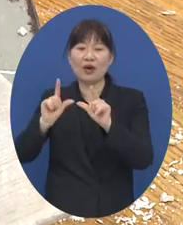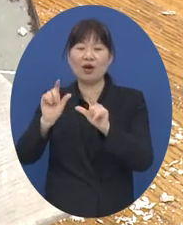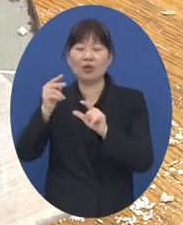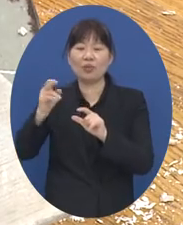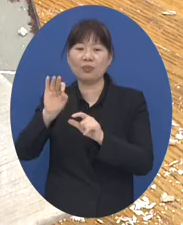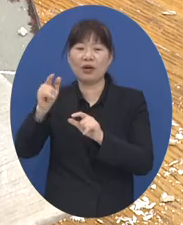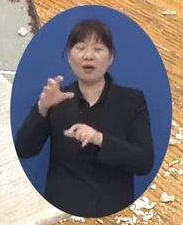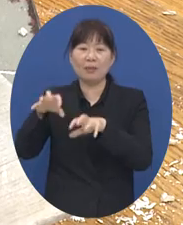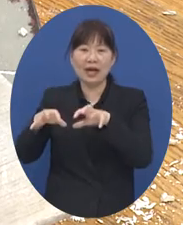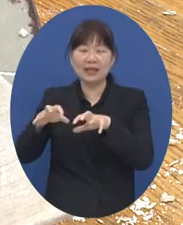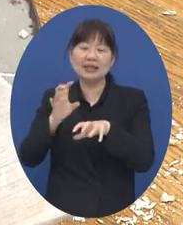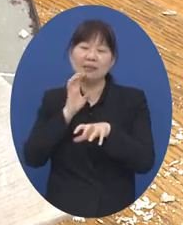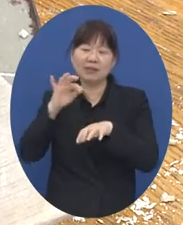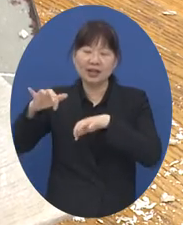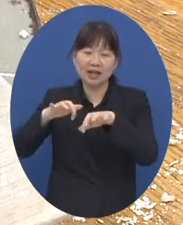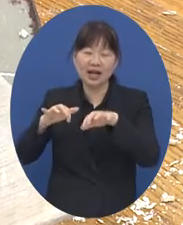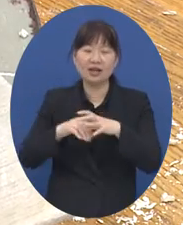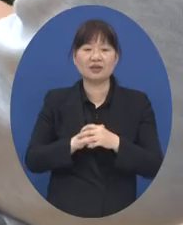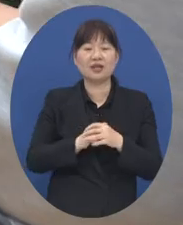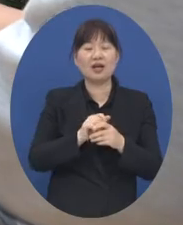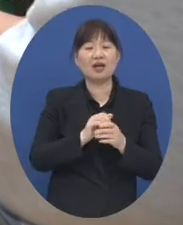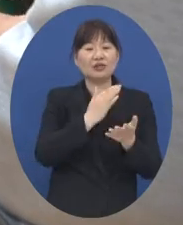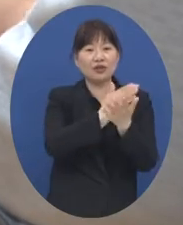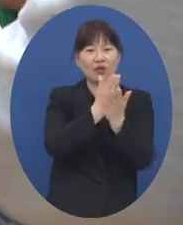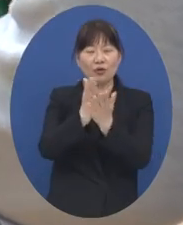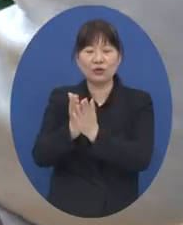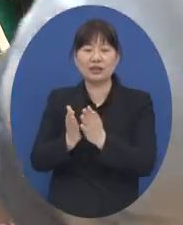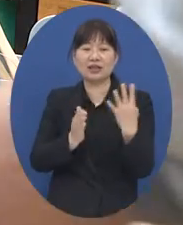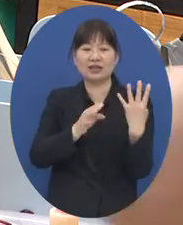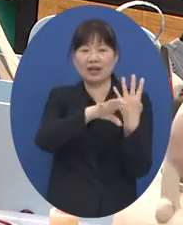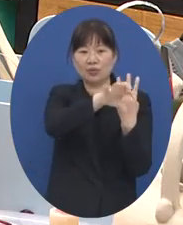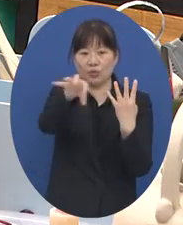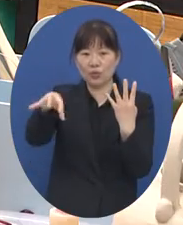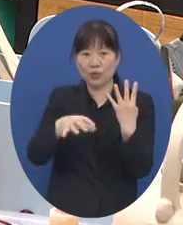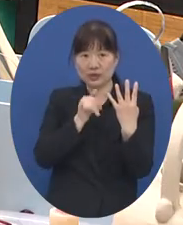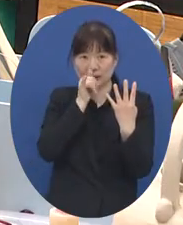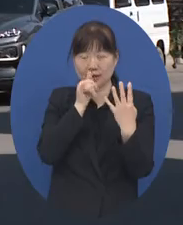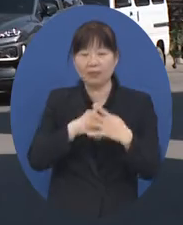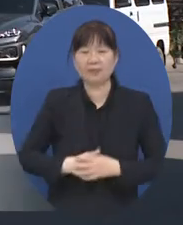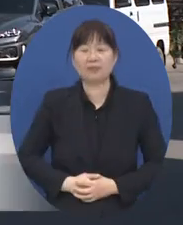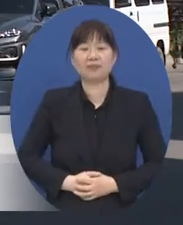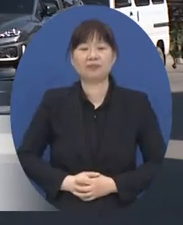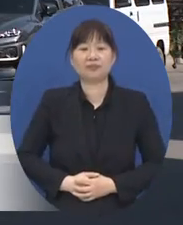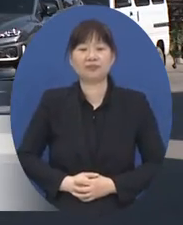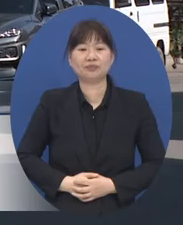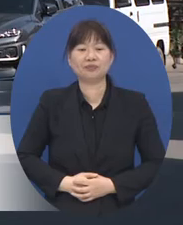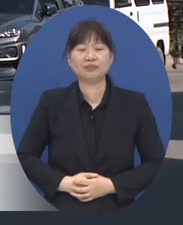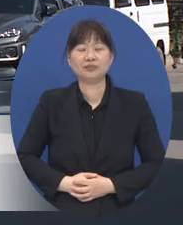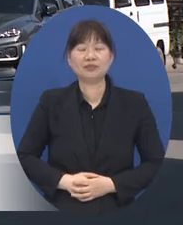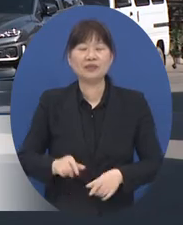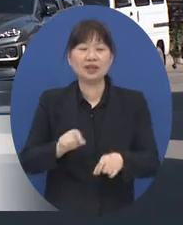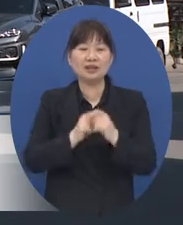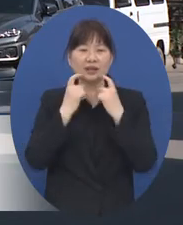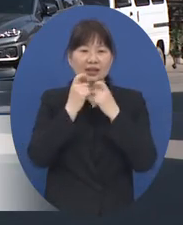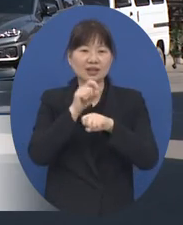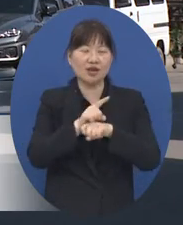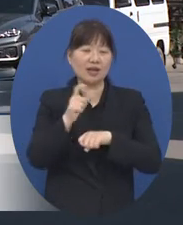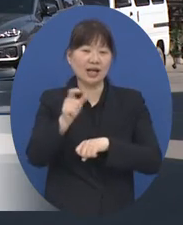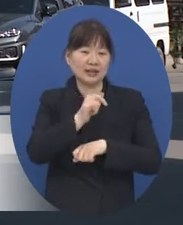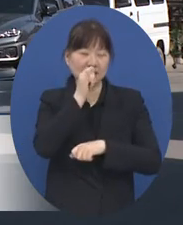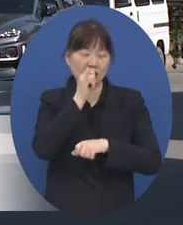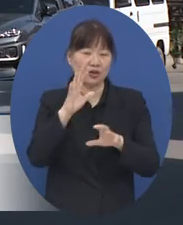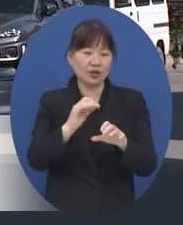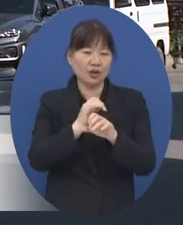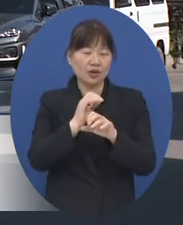돌다리 문화마을, 포천 관인 문화마을 등네 곳에서 이뤄집니다. 가게 개성은 강조하면서